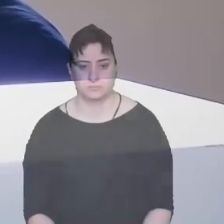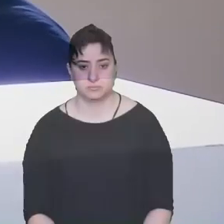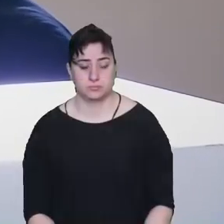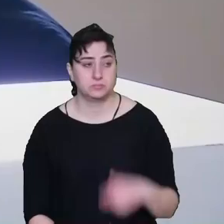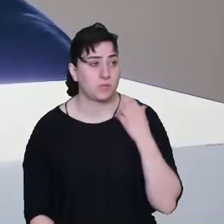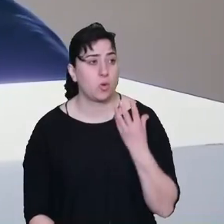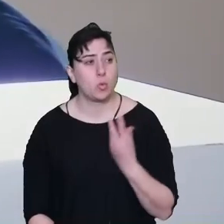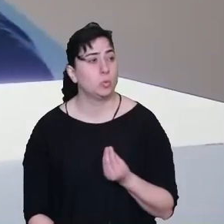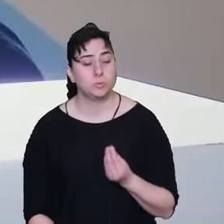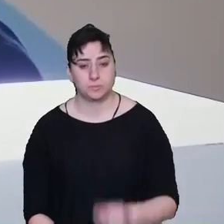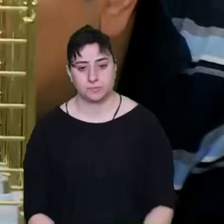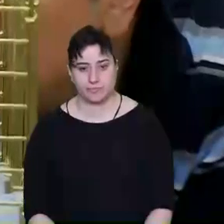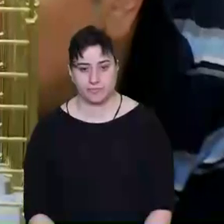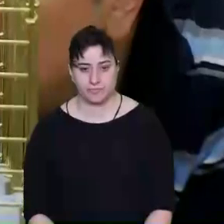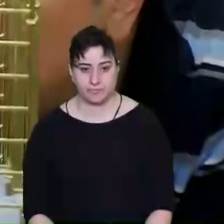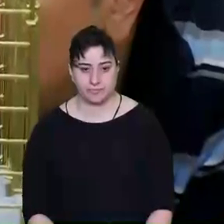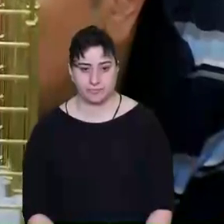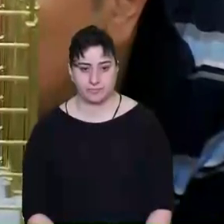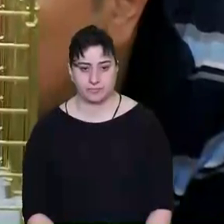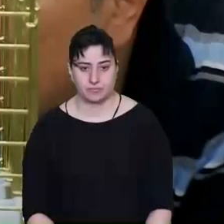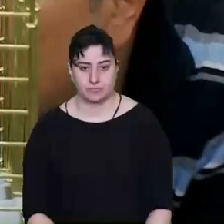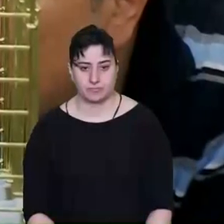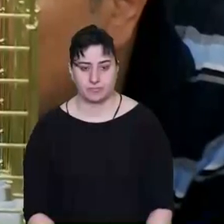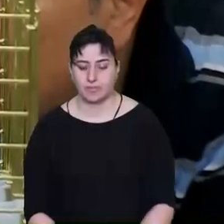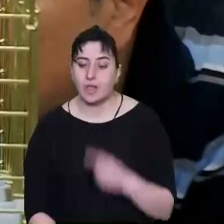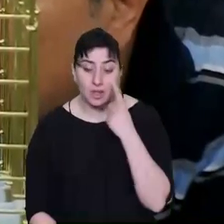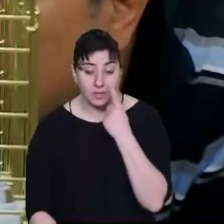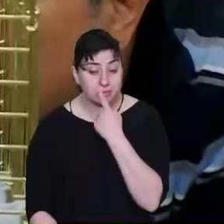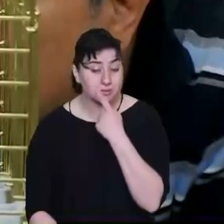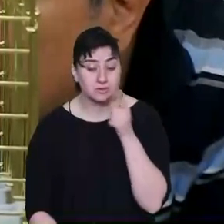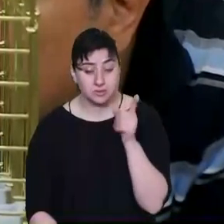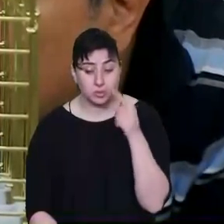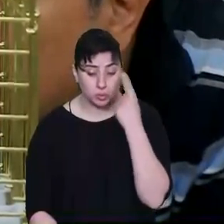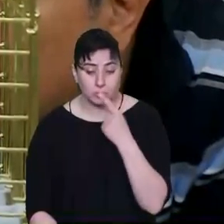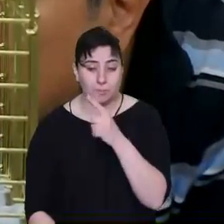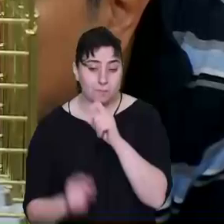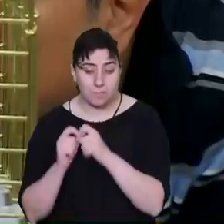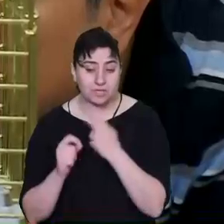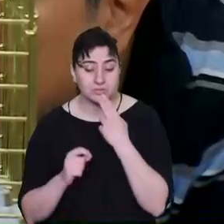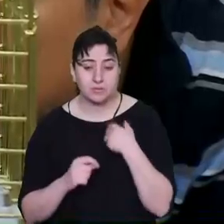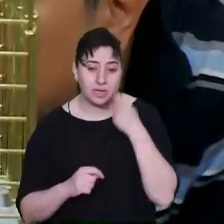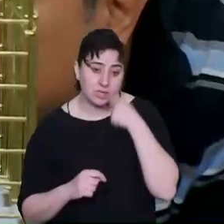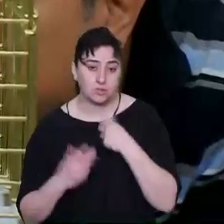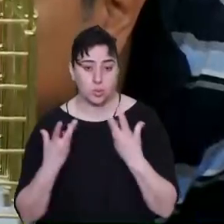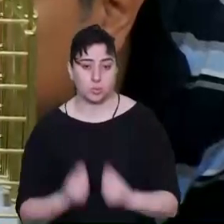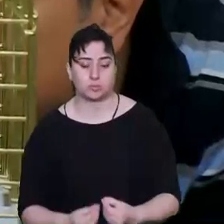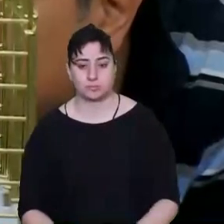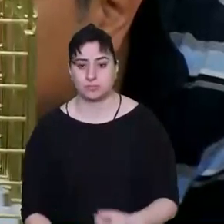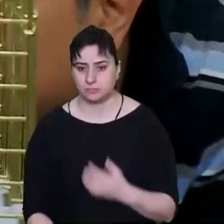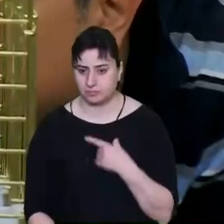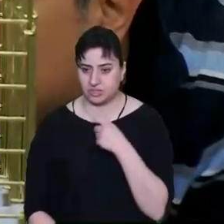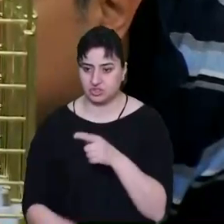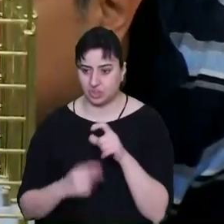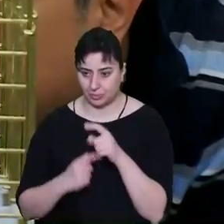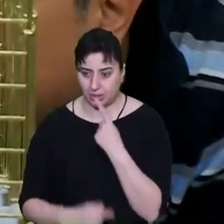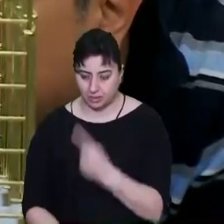Yalan. Ne olabilir abi yalan? Aval aval papağana bakıyorlar. İşte senin yüzünden başa rezil oldum ya. Abi ben mi sana